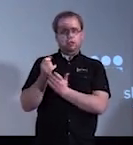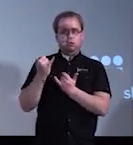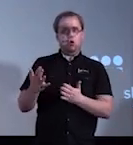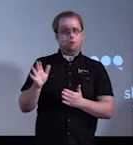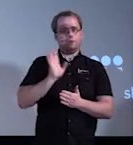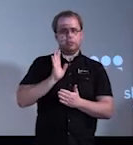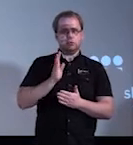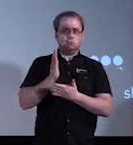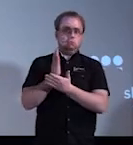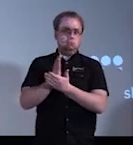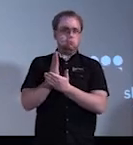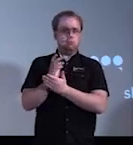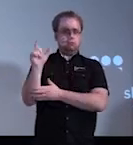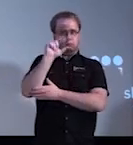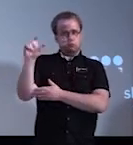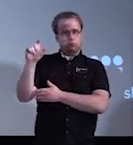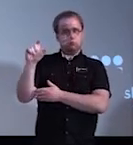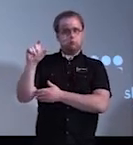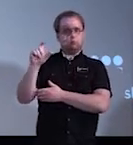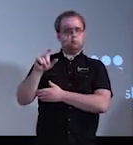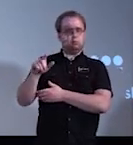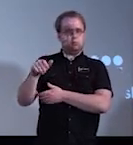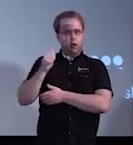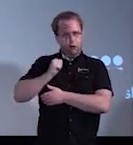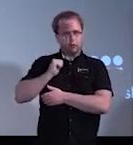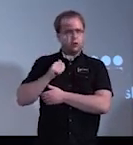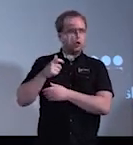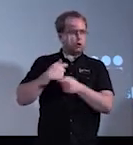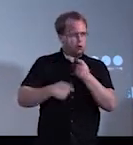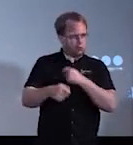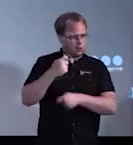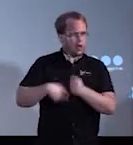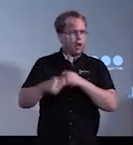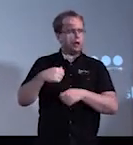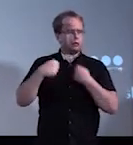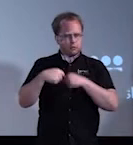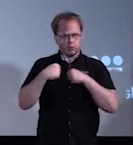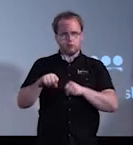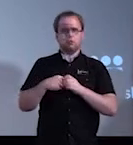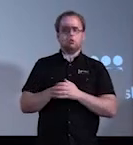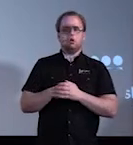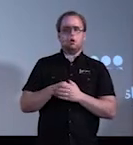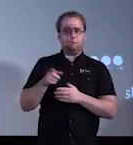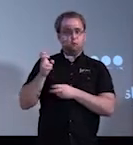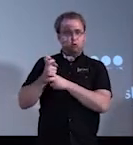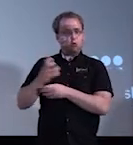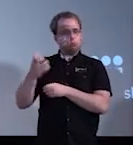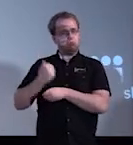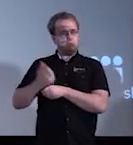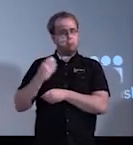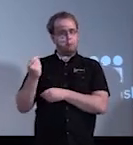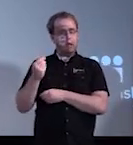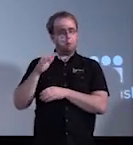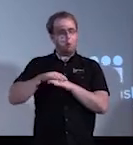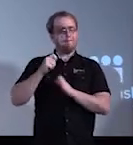som agerar med konsumentvänliga tjänster som är snarlika de lagliga och som försöker tjäna pengar på